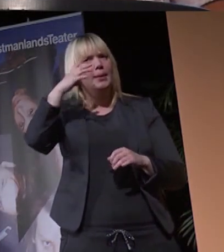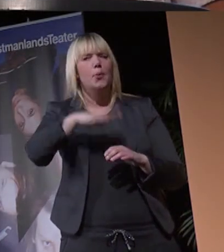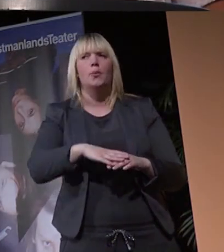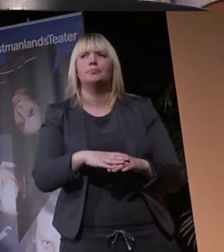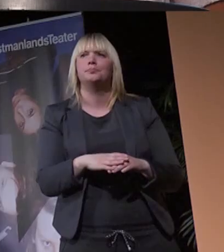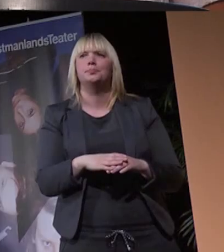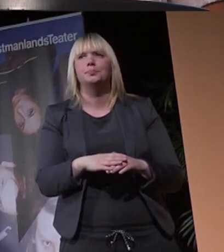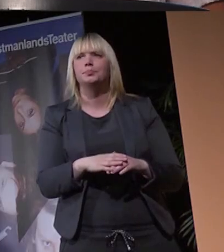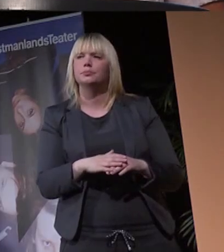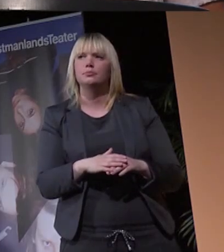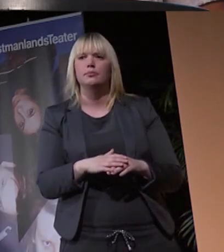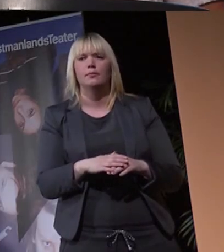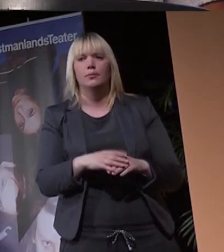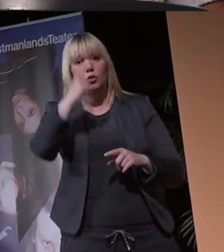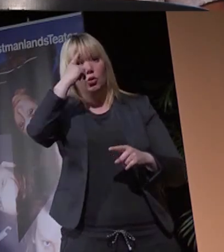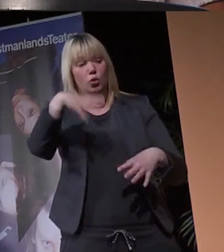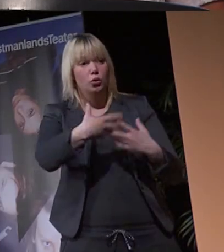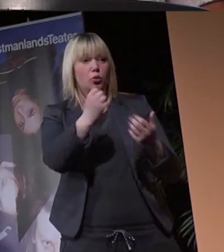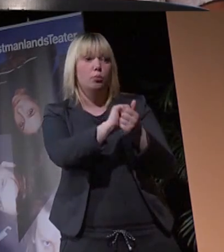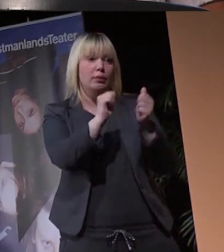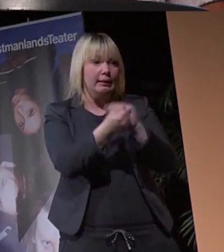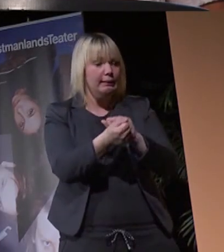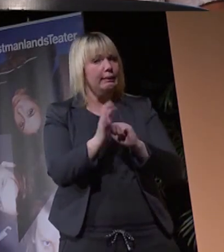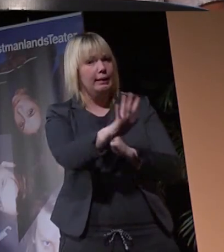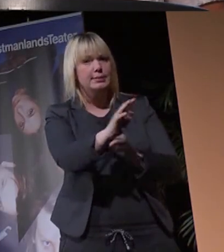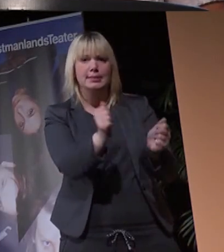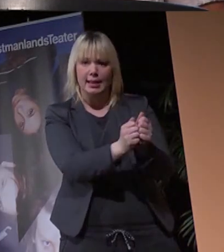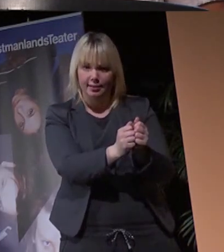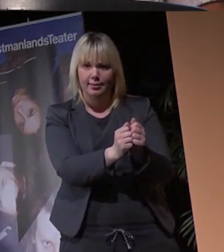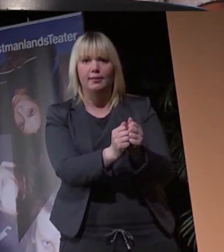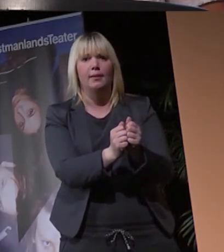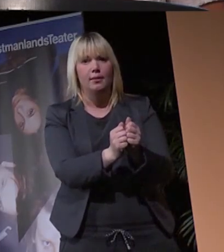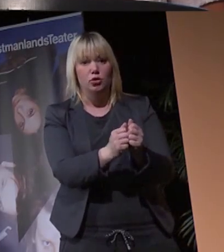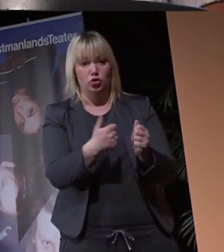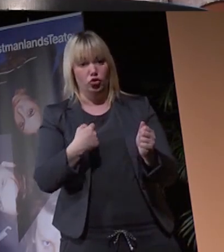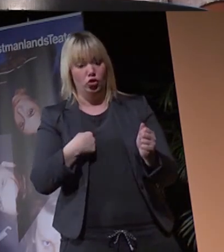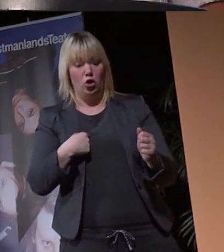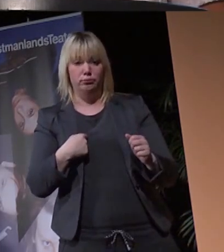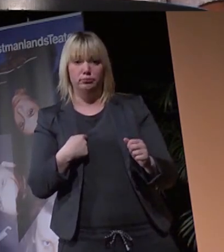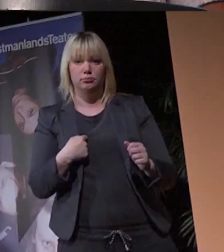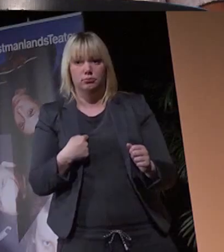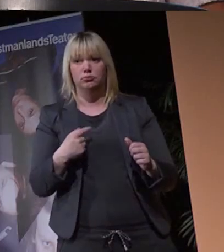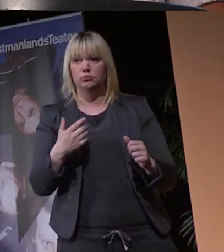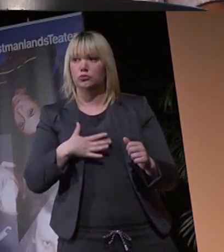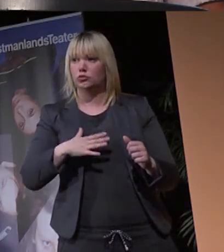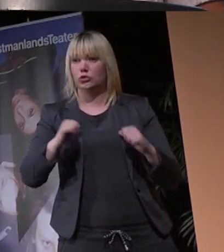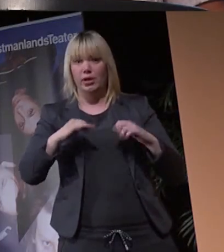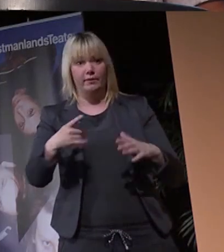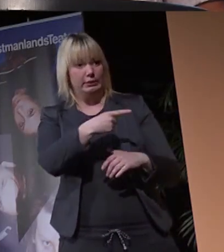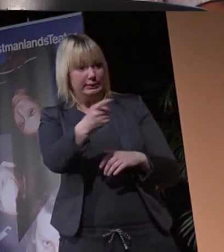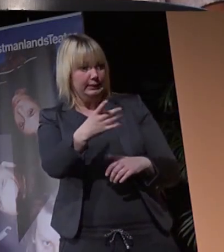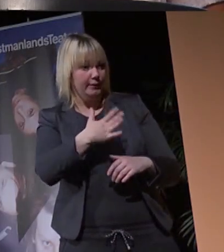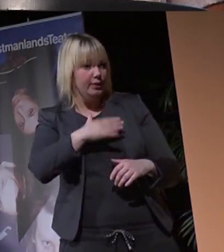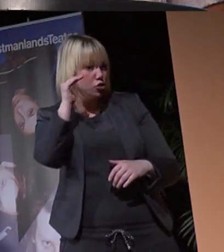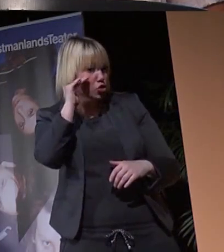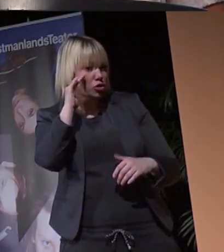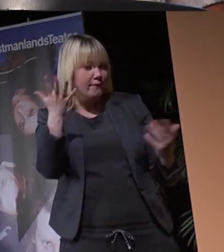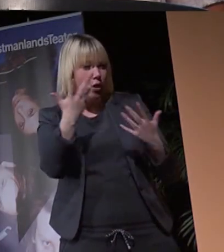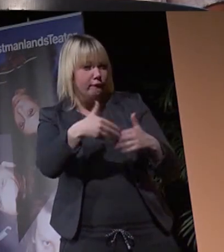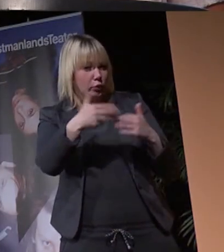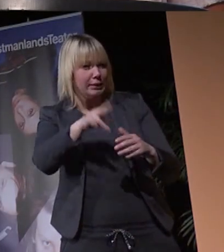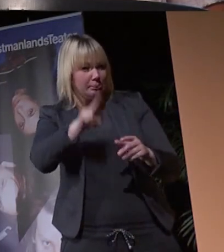2016, den pågår just nu, så är det förstås någonting som också ligger på bordet som vi diskuterar. Mm. Ja, det känns skönt att veta att det